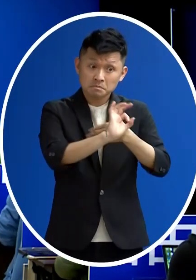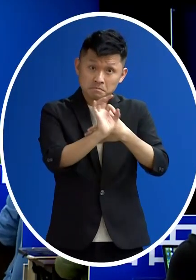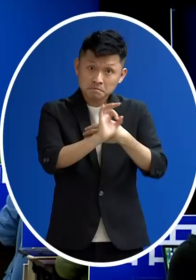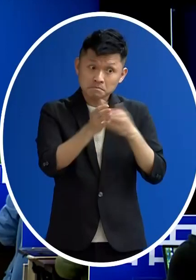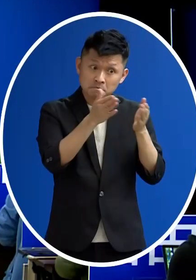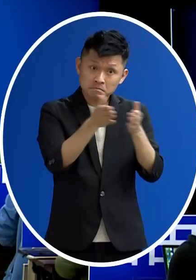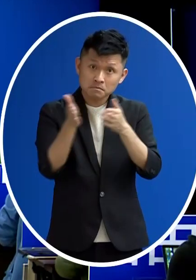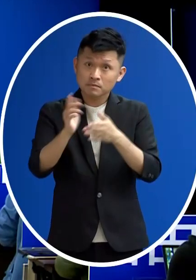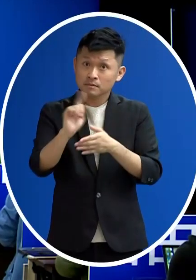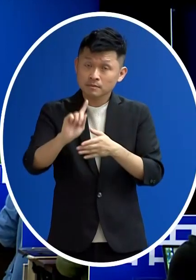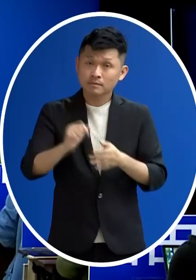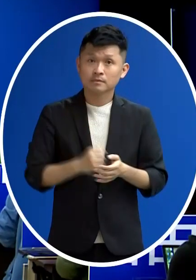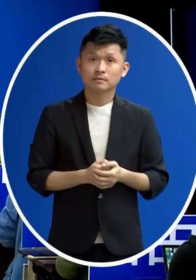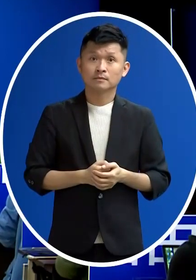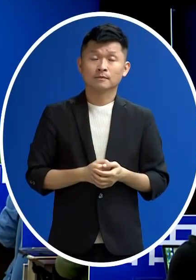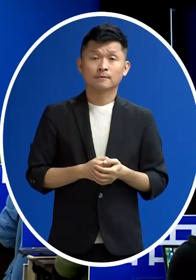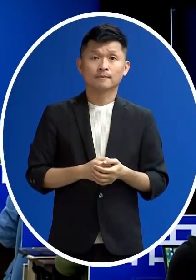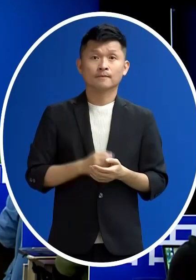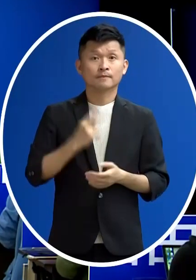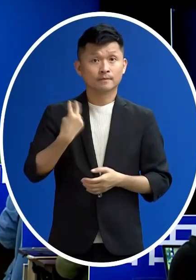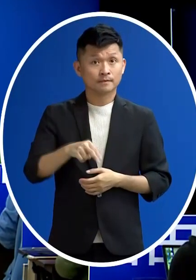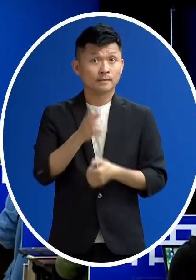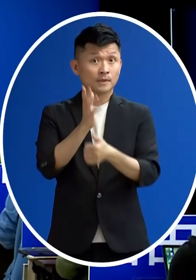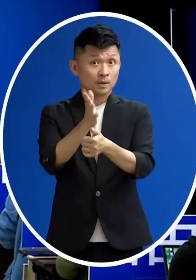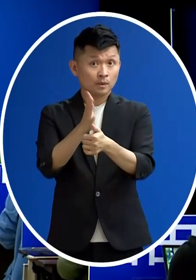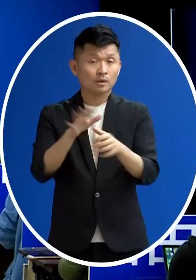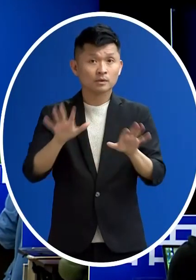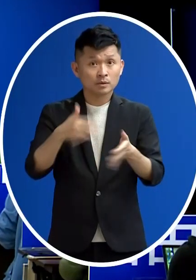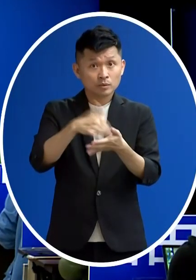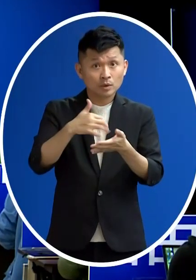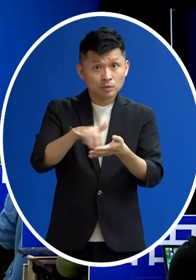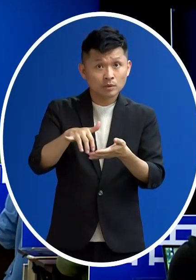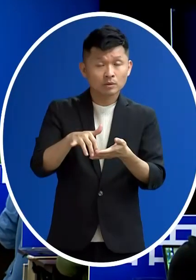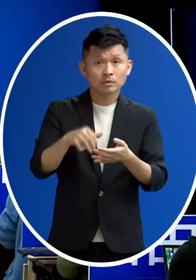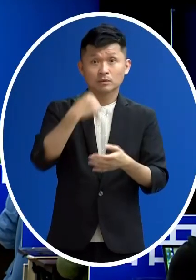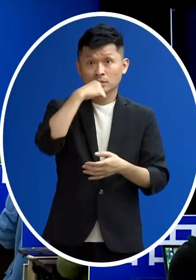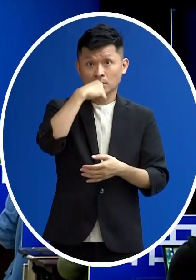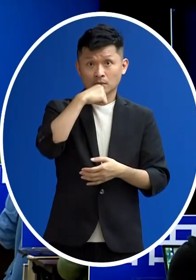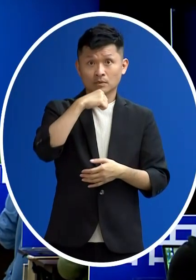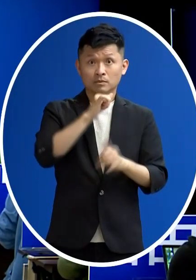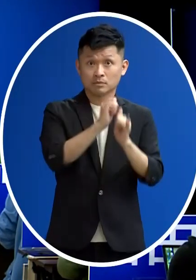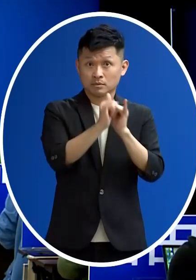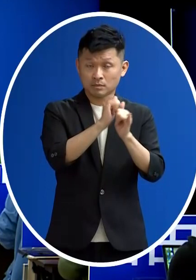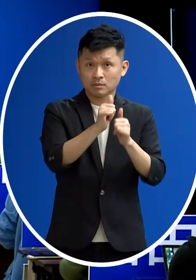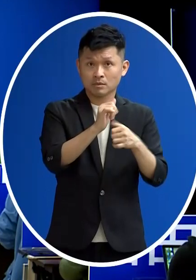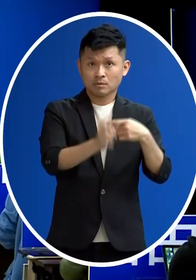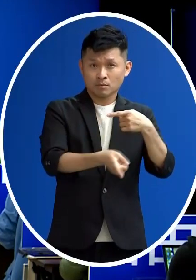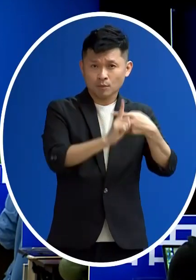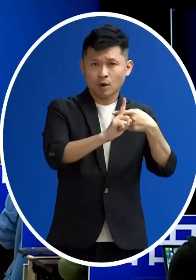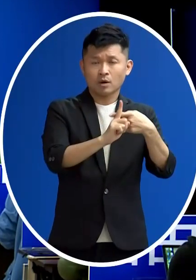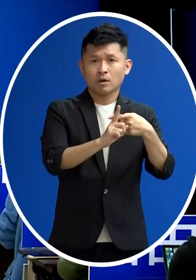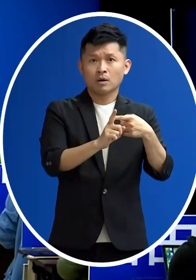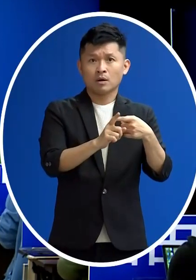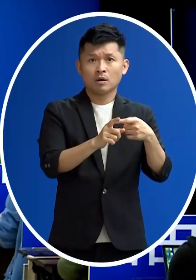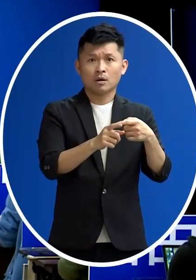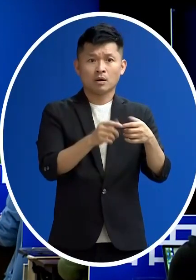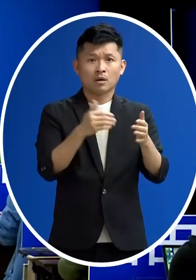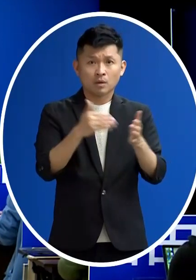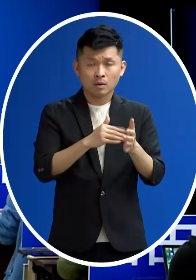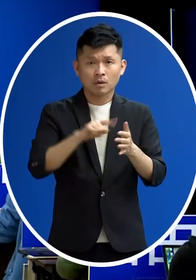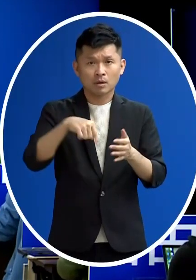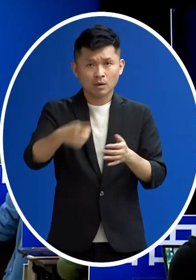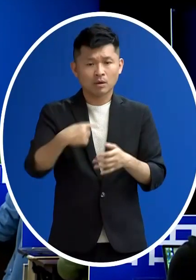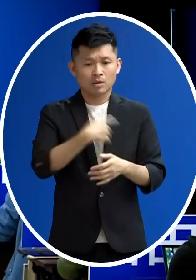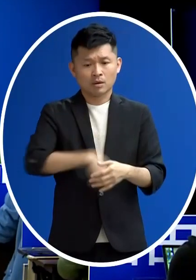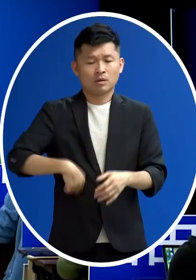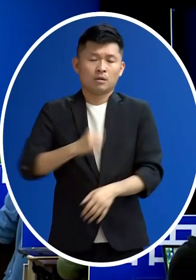是怎么样？再来就是想问一下说，目前有统计民众染疫之后有出现容易疲累、反应迟度、类似脑雾的